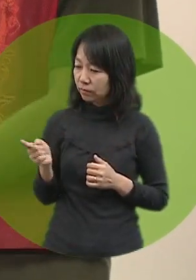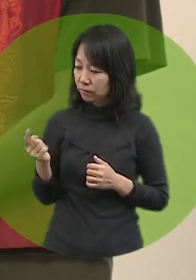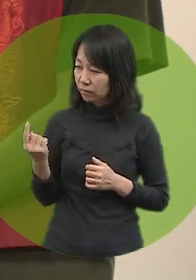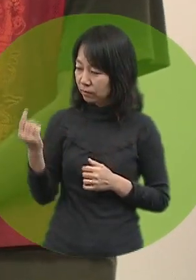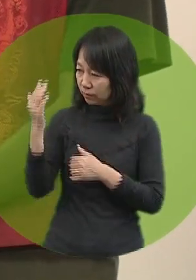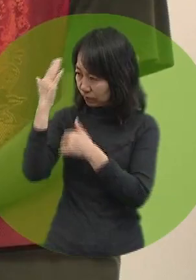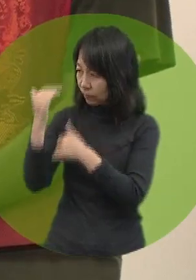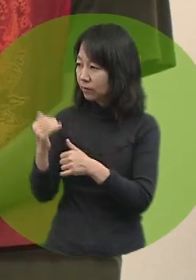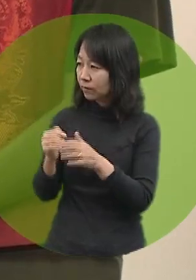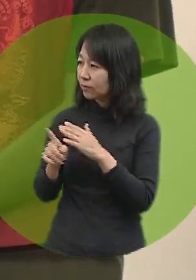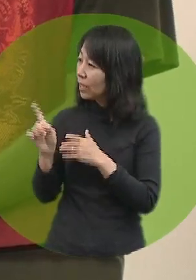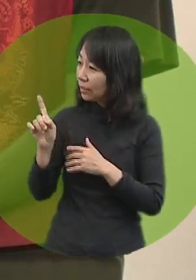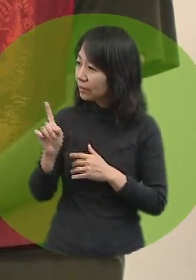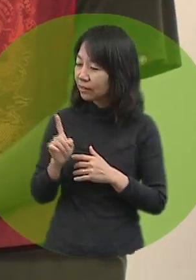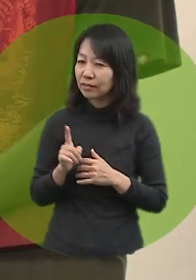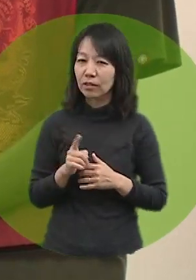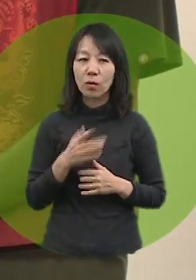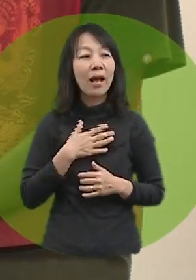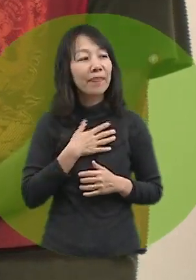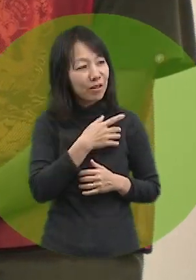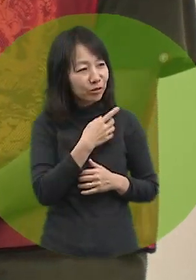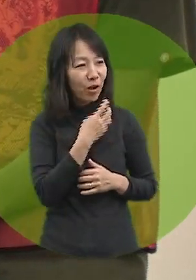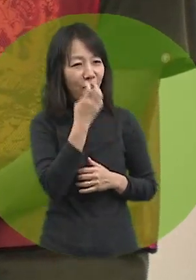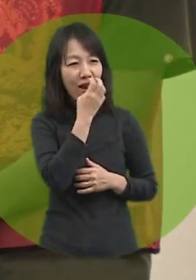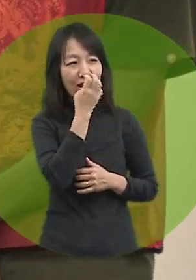ばれてんのか分かってんのか。お前は 分かってんのかに。